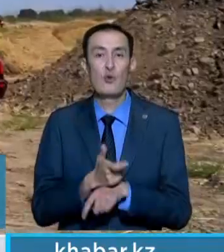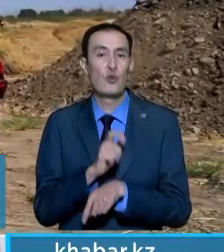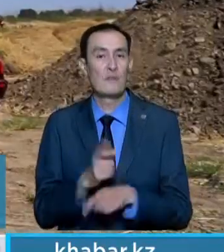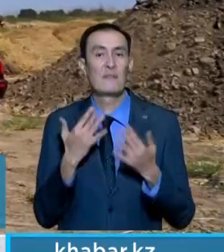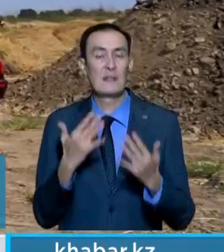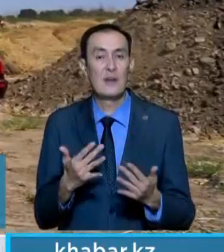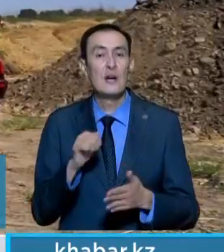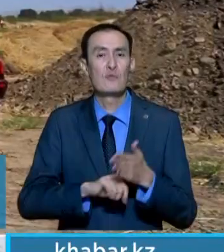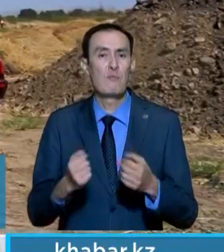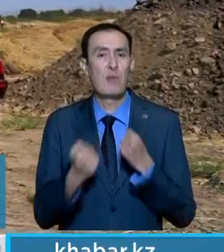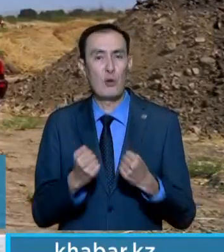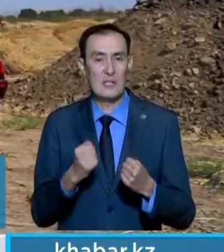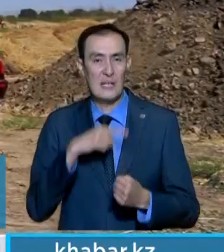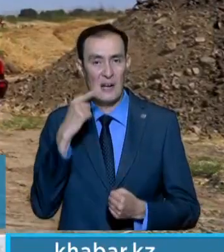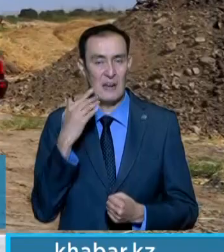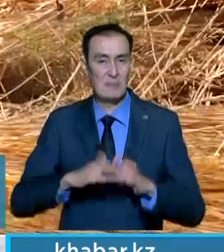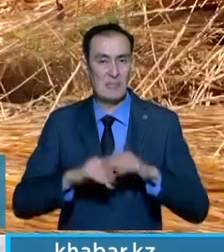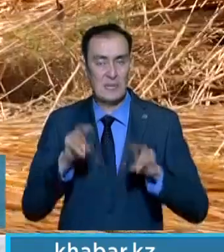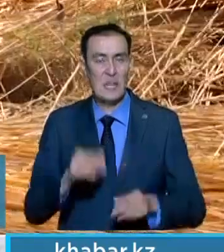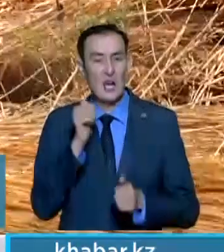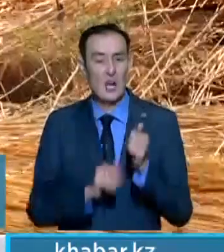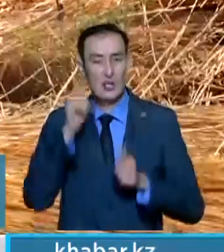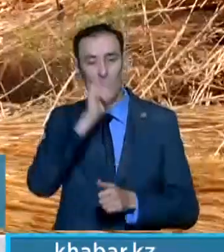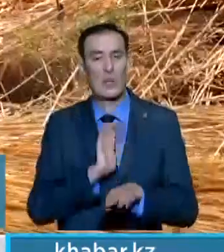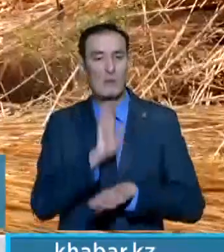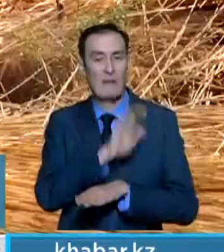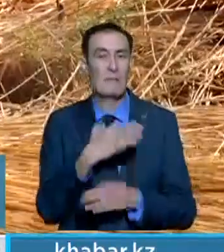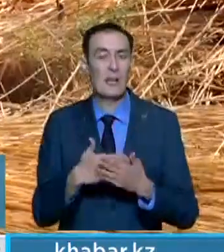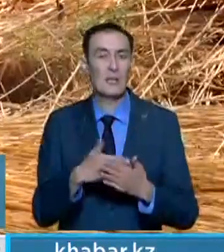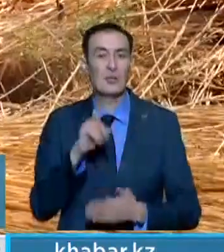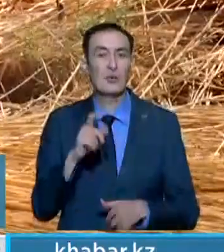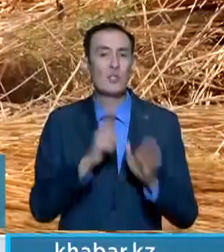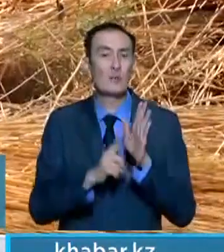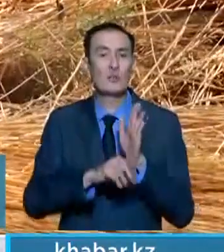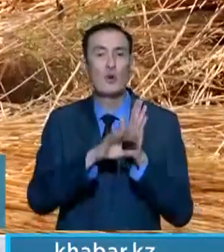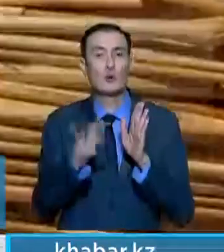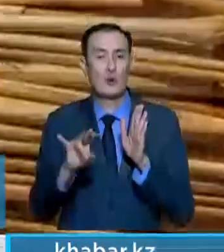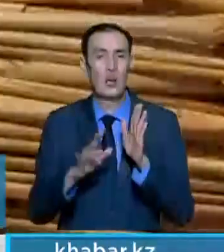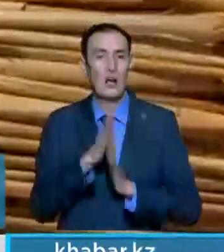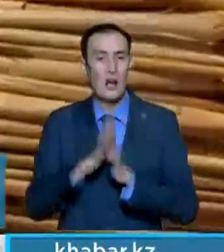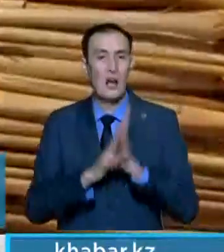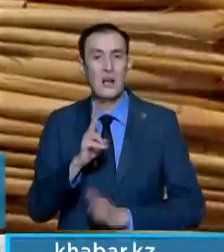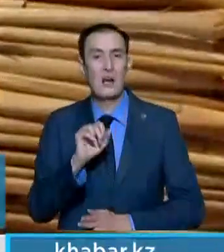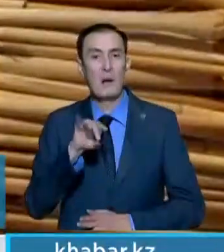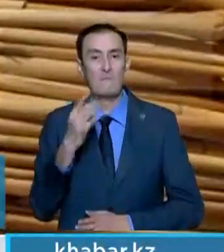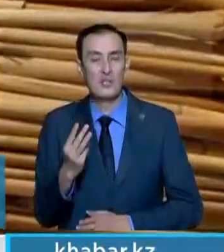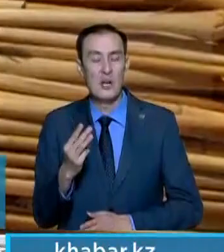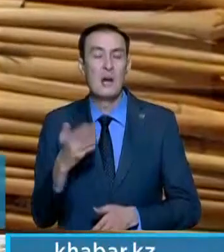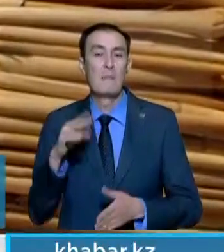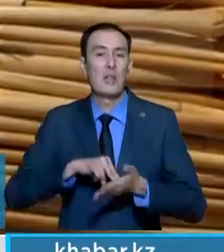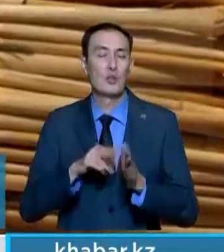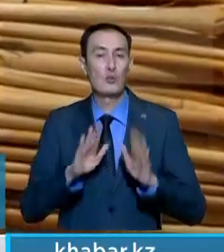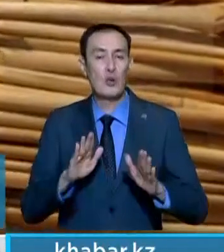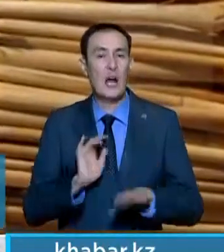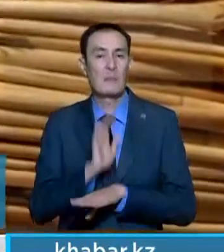востребован. Причина в плотности, говорят эксперты. Ежегодно экспортируется порядка 170 тонн продукции. Предпринимательница планирует не